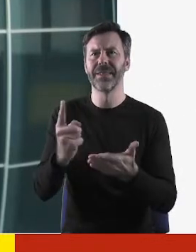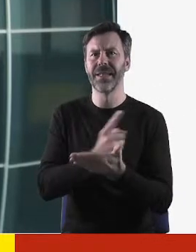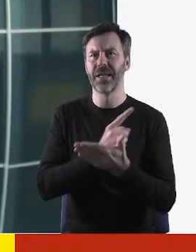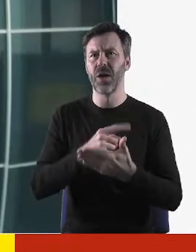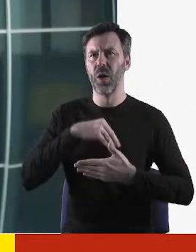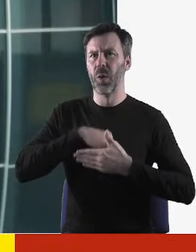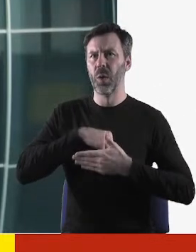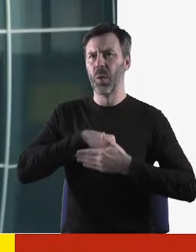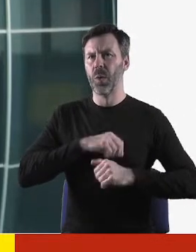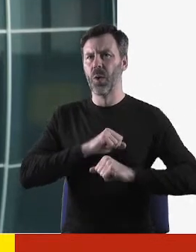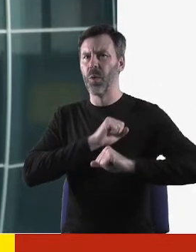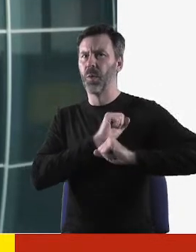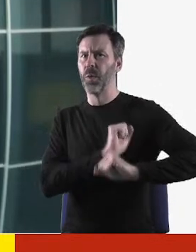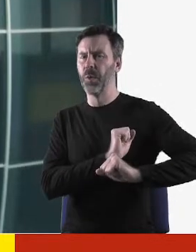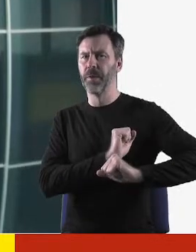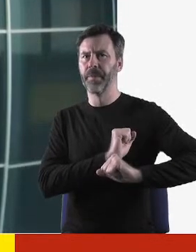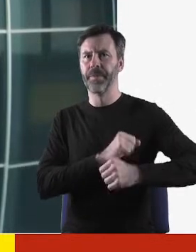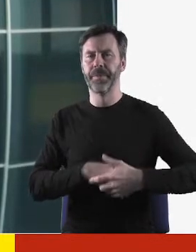obciążenia dla tego systemu